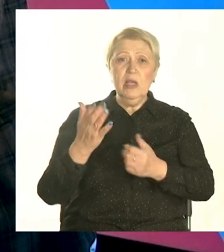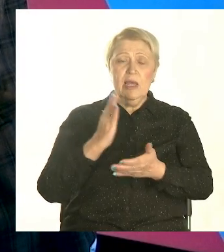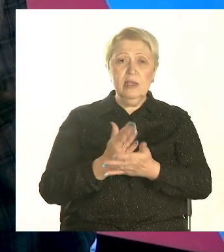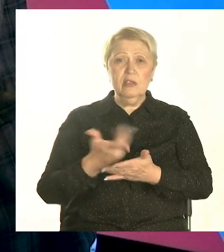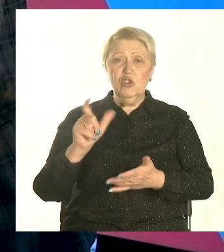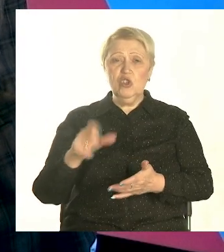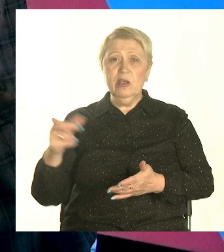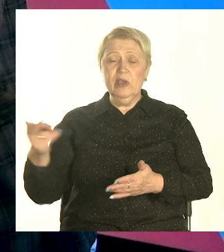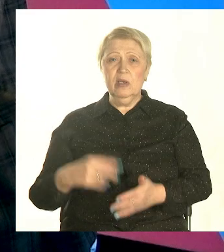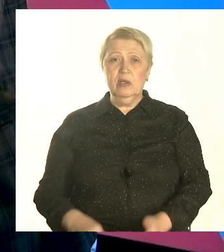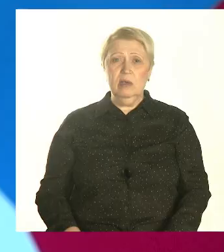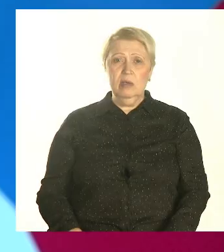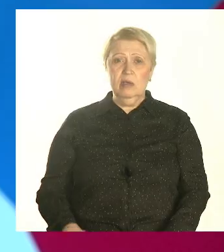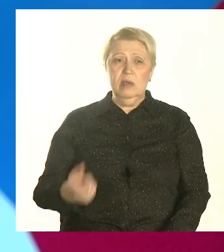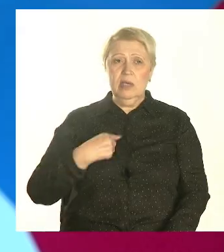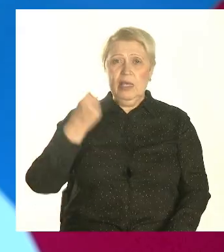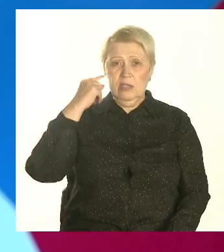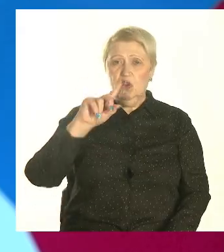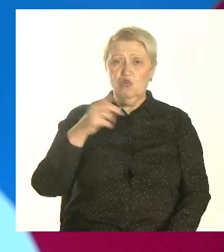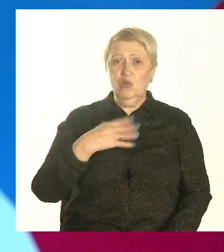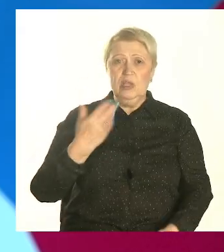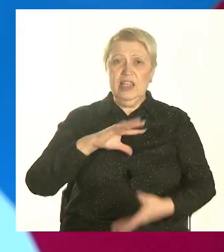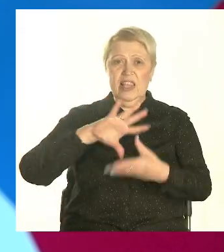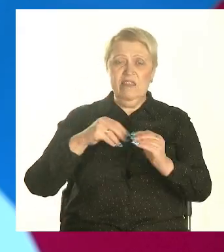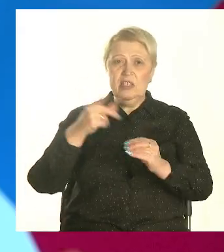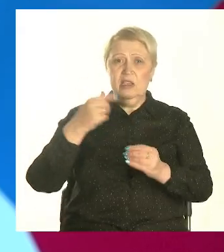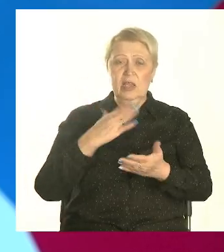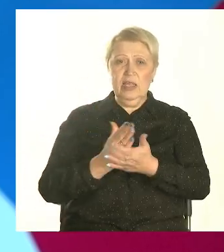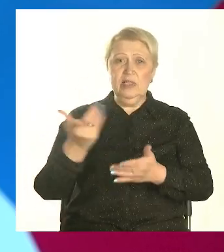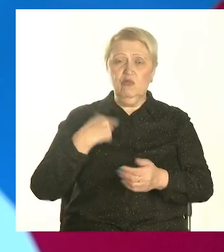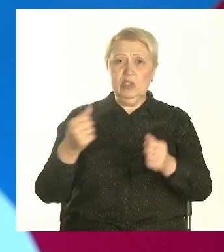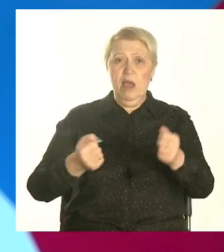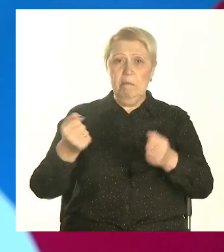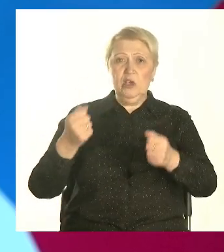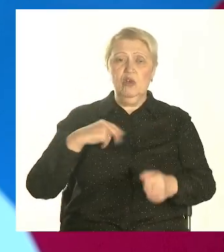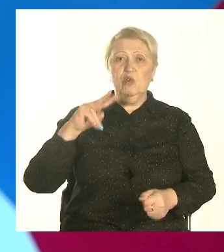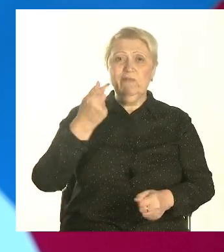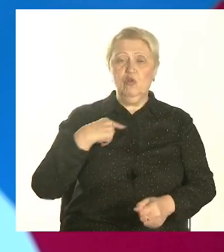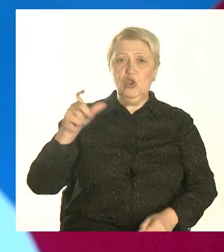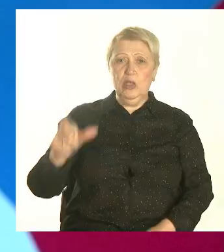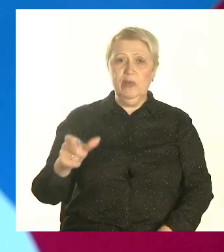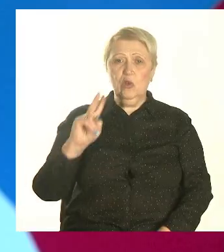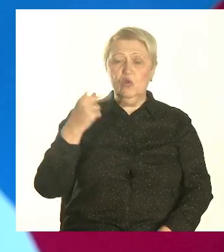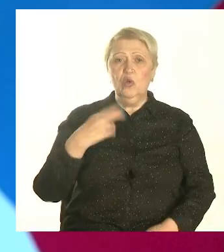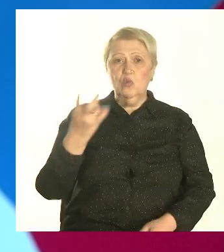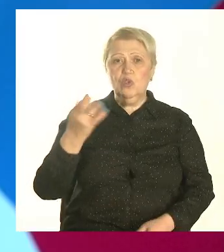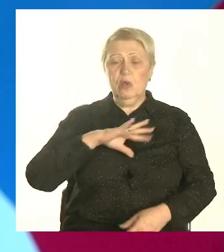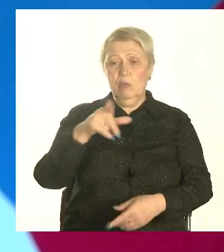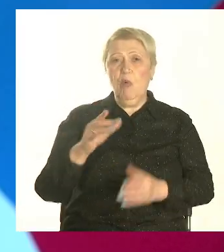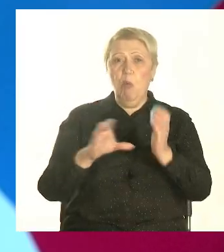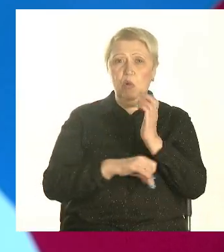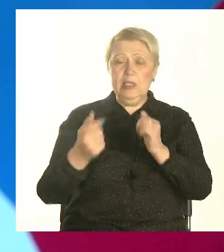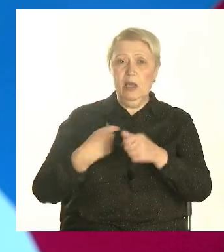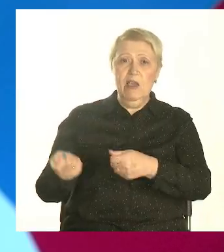не всегда, не на всех, вот до вчерашнего дня, во всяком случае, не во всех машинах сидел там второй человек или вмененному обязанность была первому